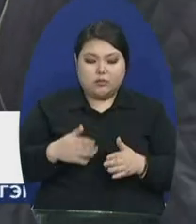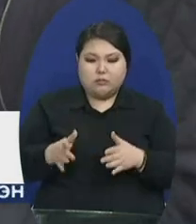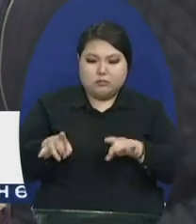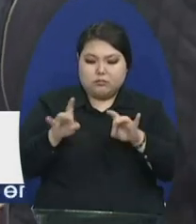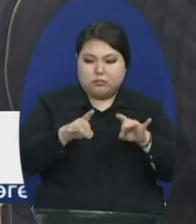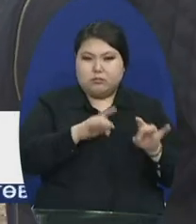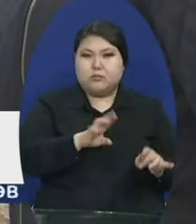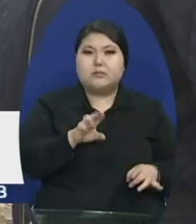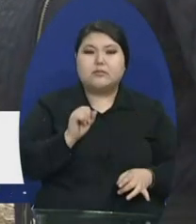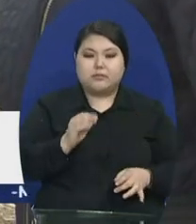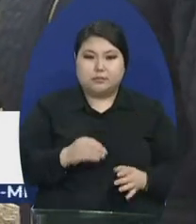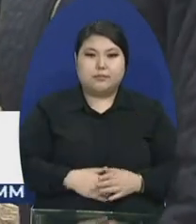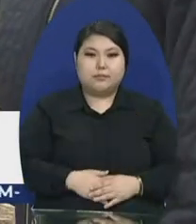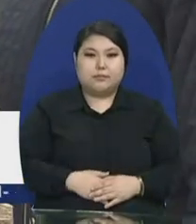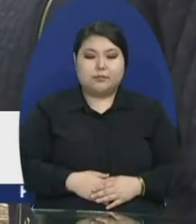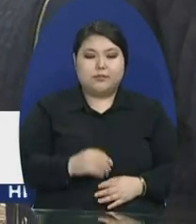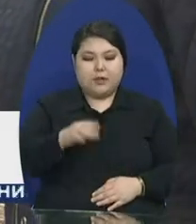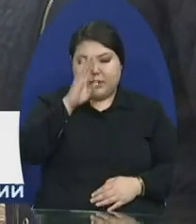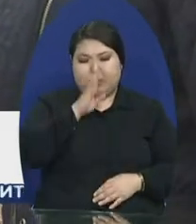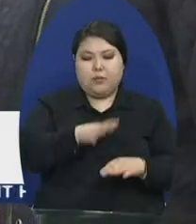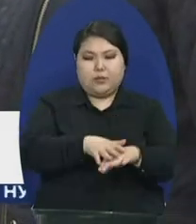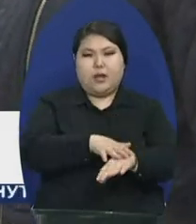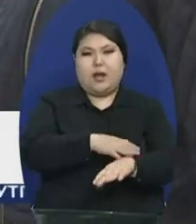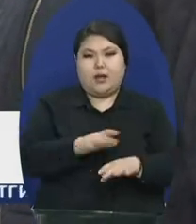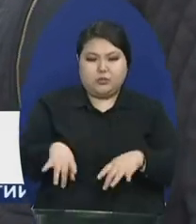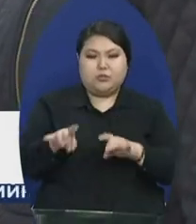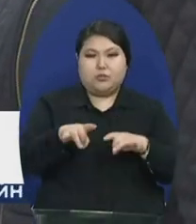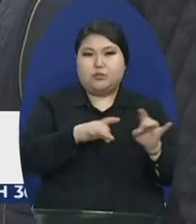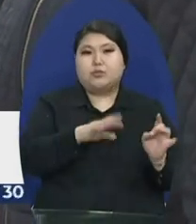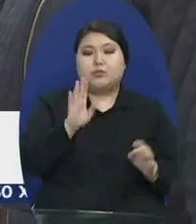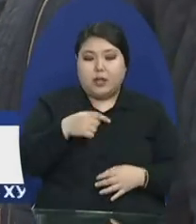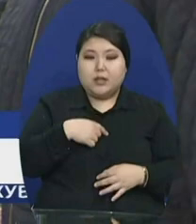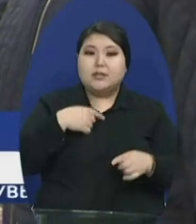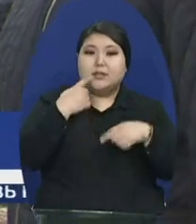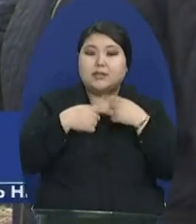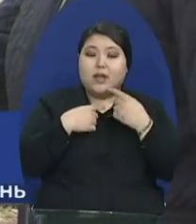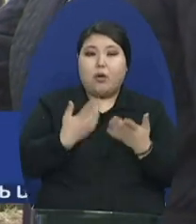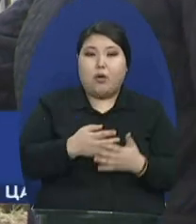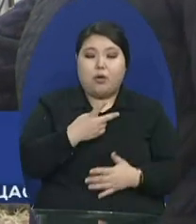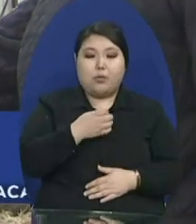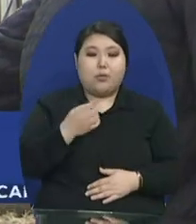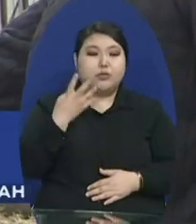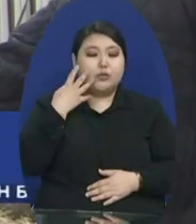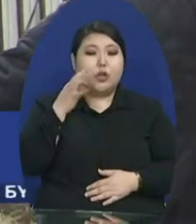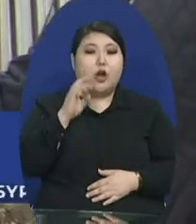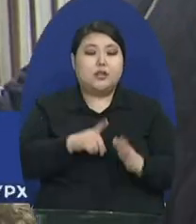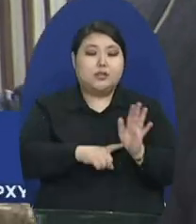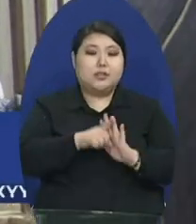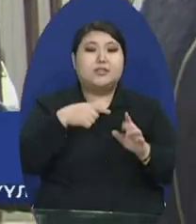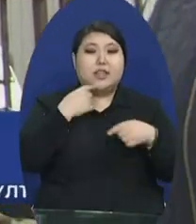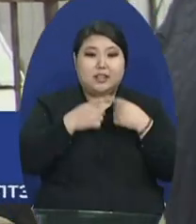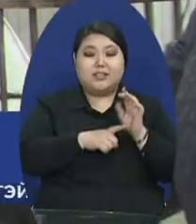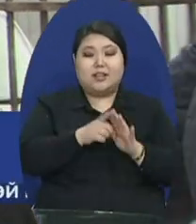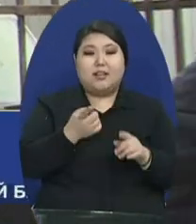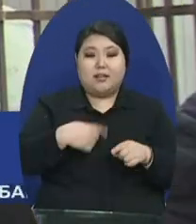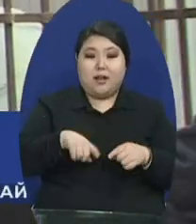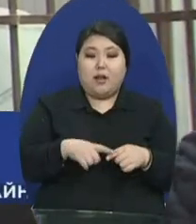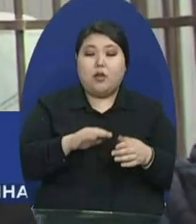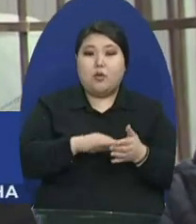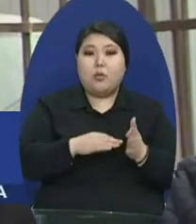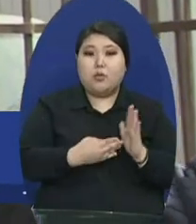юм бэ? Ер нь бол нэлээд удаан сунжирсан. Одоо яригдах нь бол 2009 оноос л яригдаад эхэлсэн гэдэг. Аа дахин